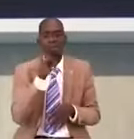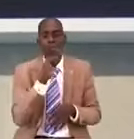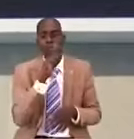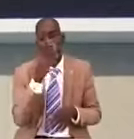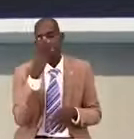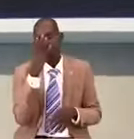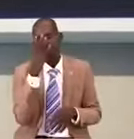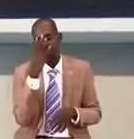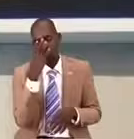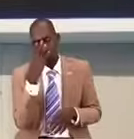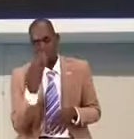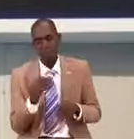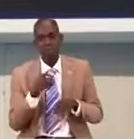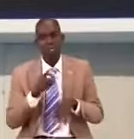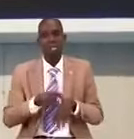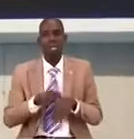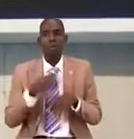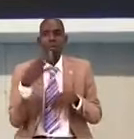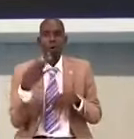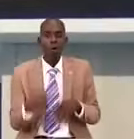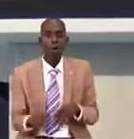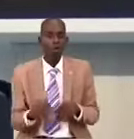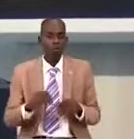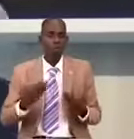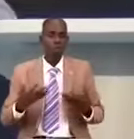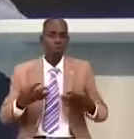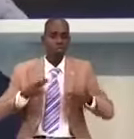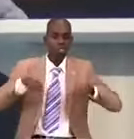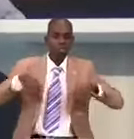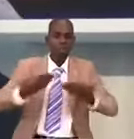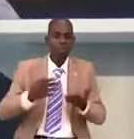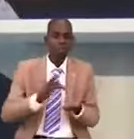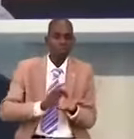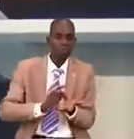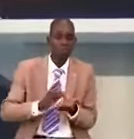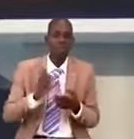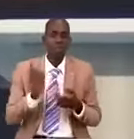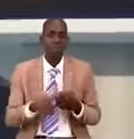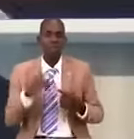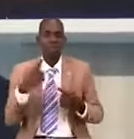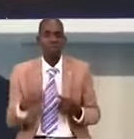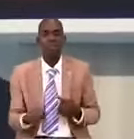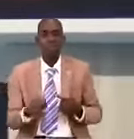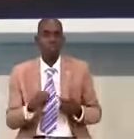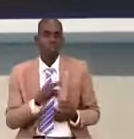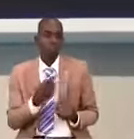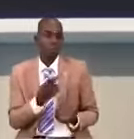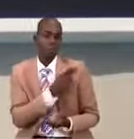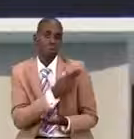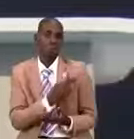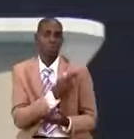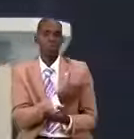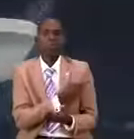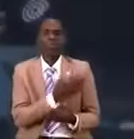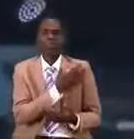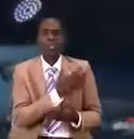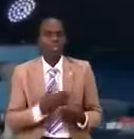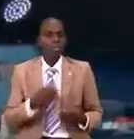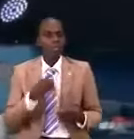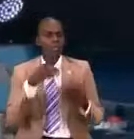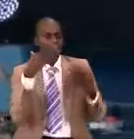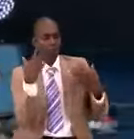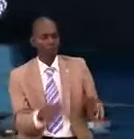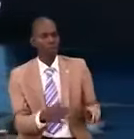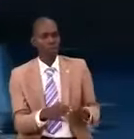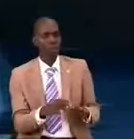ils seront là ils finissent autrement on les appelle encore viens encore pour tel urgence il y a la dureté